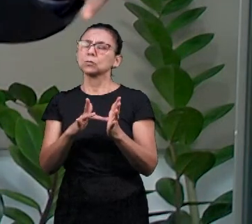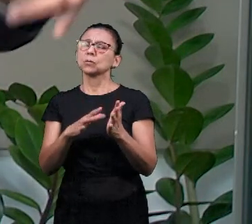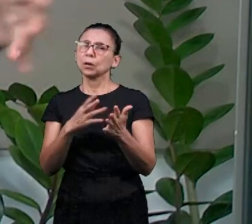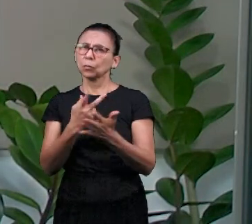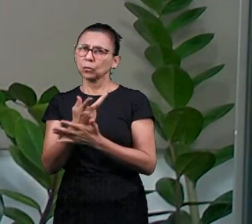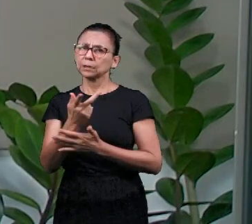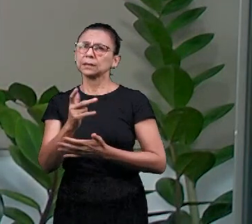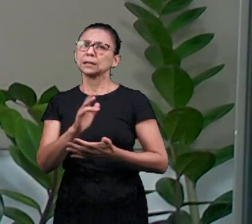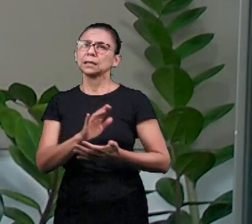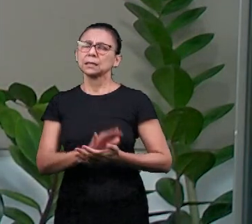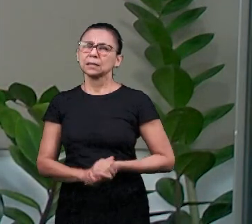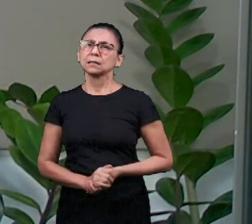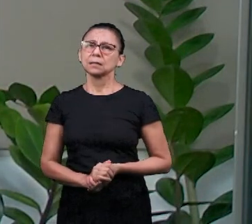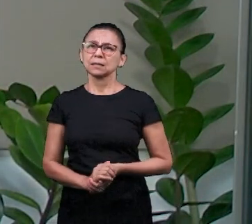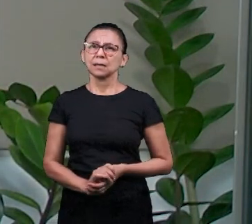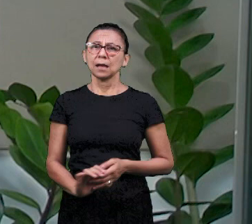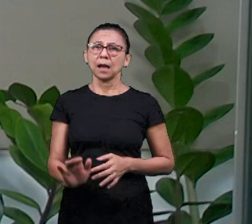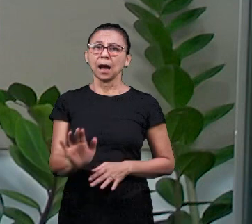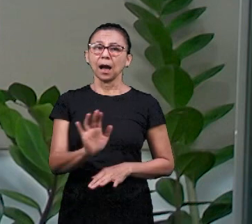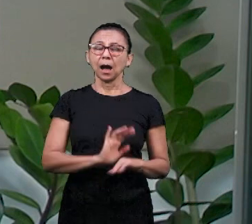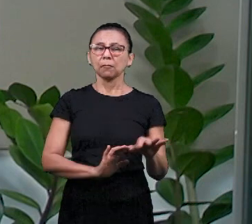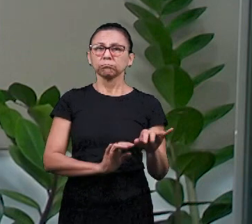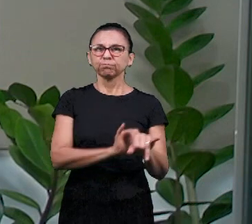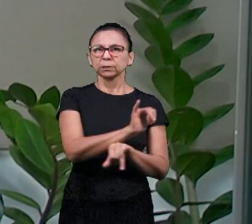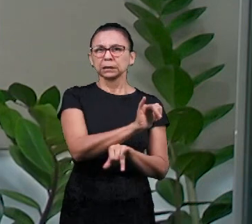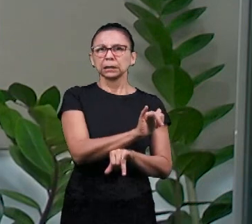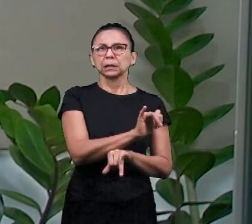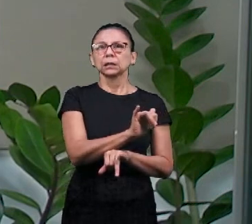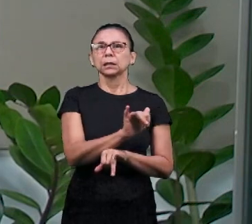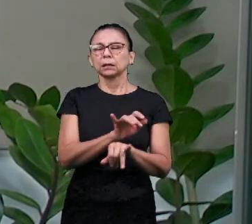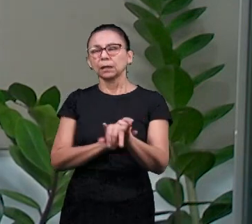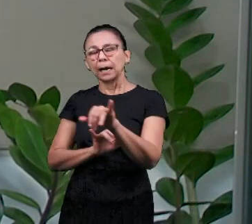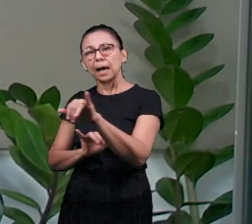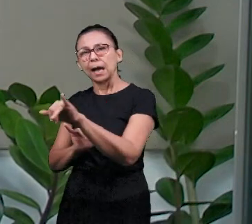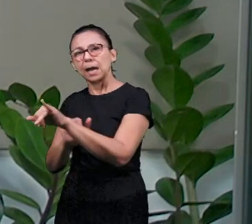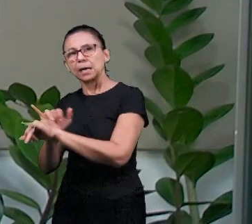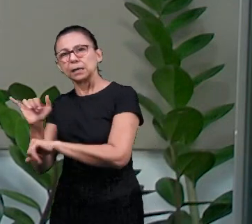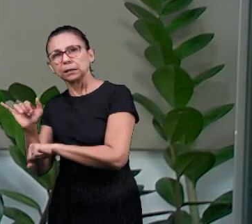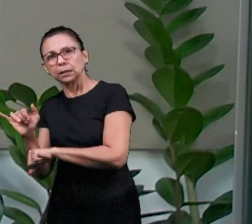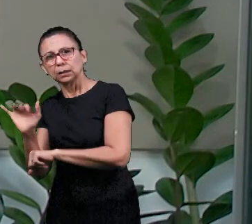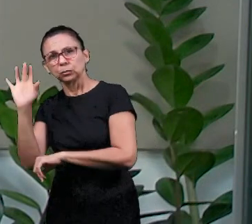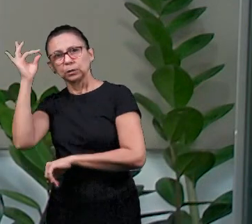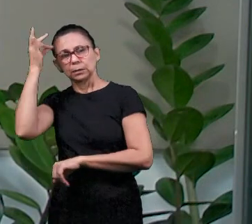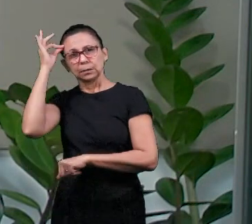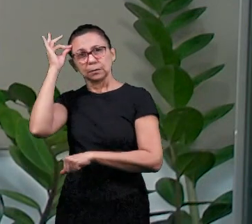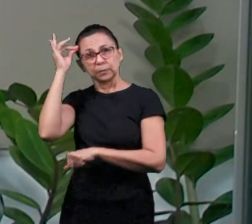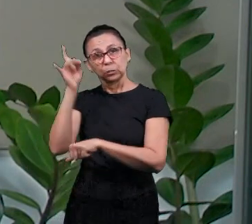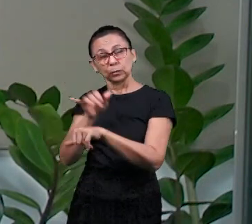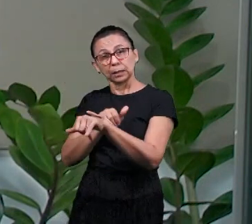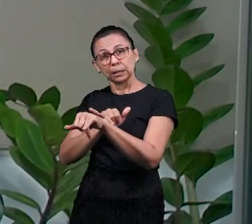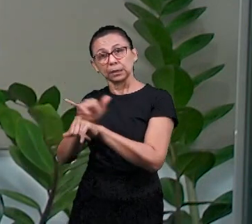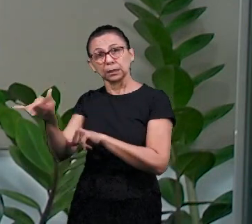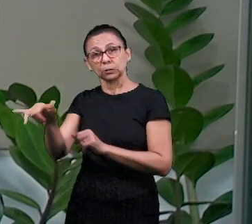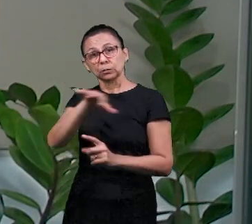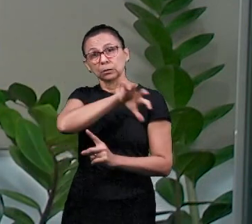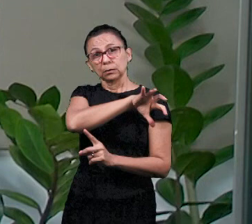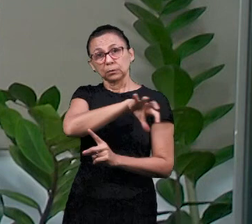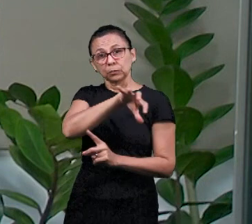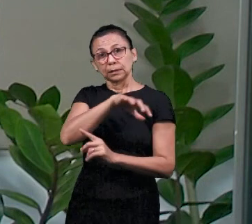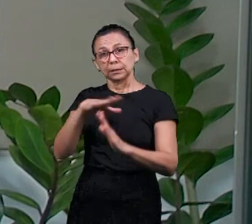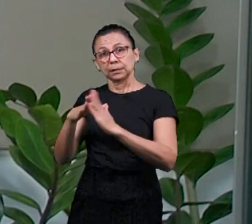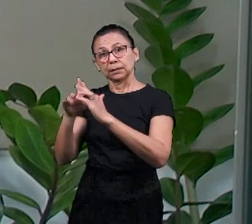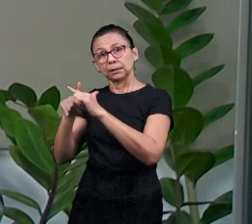fouiller, se dériver de la foi en prêtant oreille à des doctrines trompeuses de démons. Donc, l'apostasie, c'est